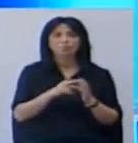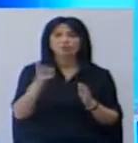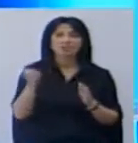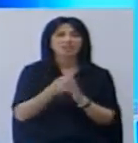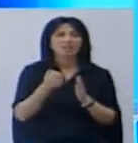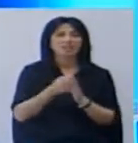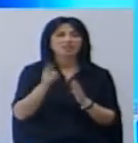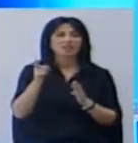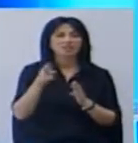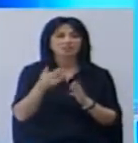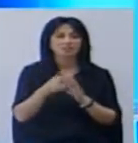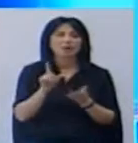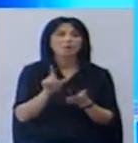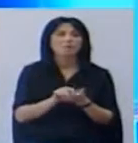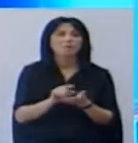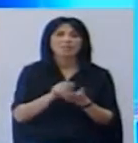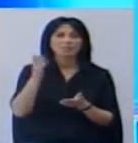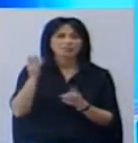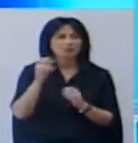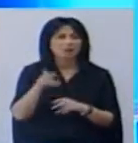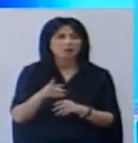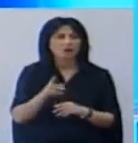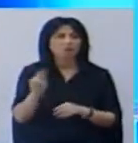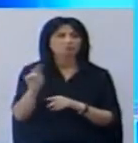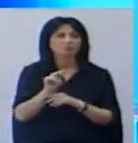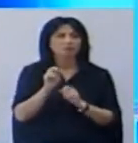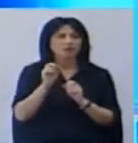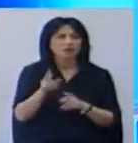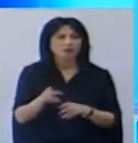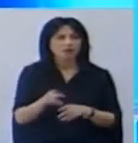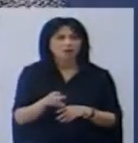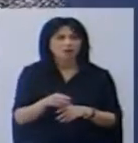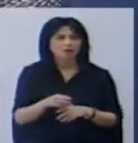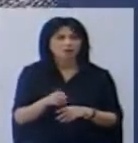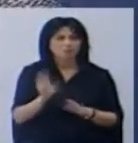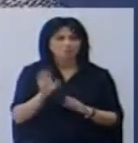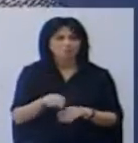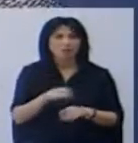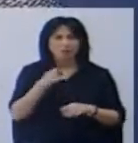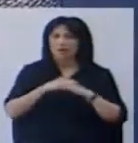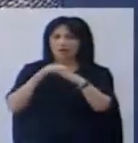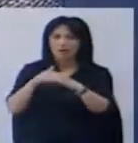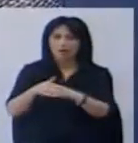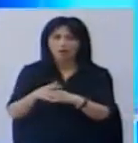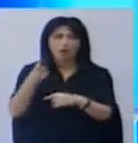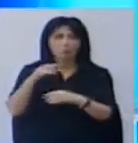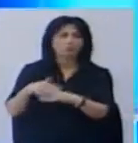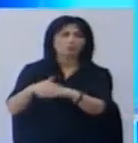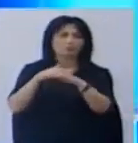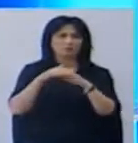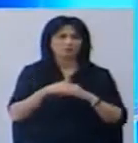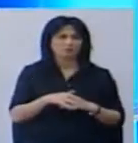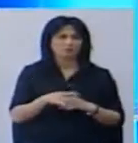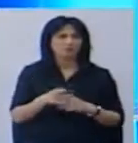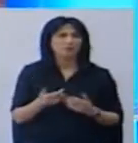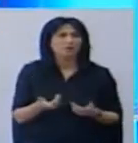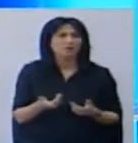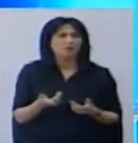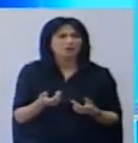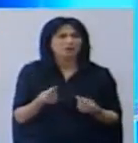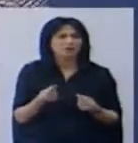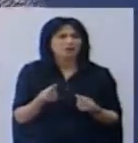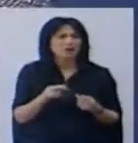ბიუჯეტის კომპეტენციაა, მაგალითად პენსიები, მაგალითად იგივე ინფრასტრუქტურული ხარჯები. ხო, მაინც უგანაძლებს ტრანსფერის სახით. ანუ ფაქტურად თანხა არ